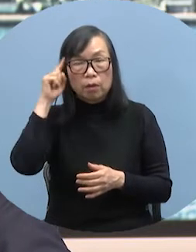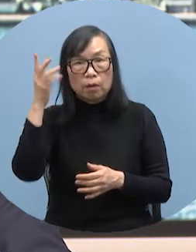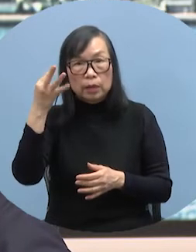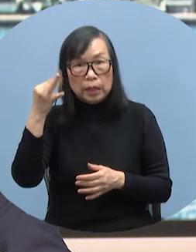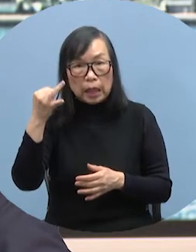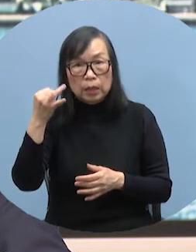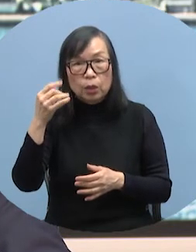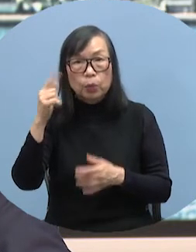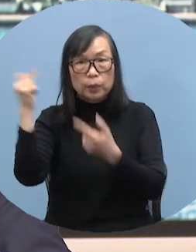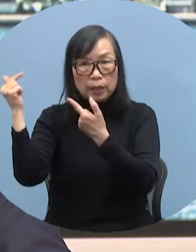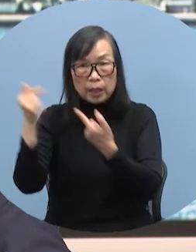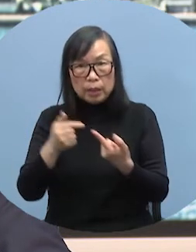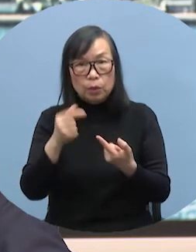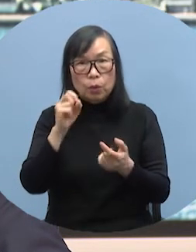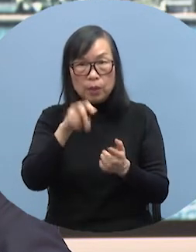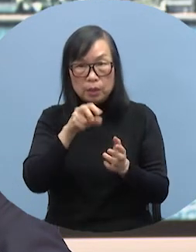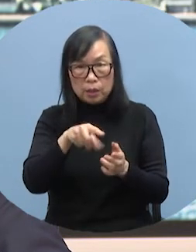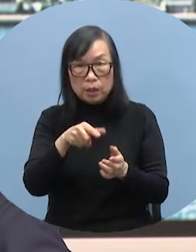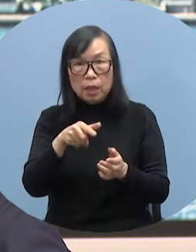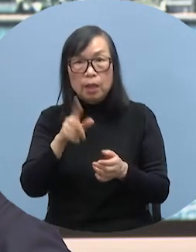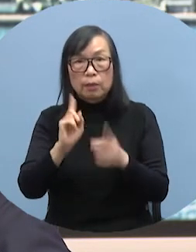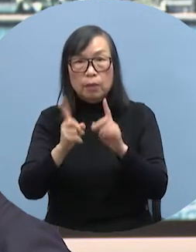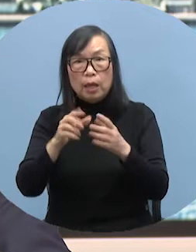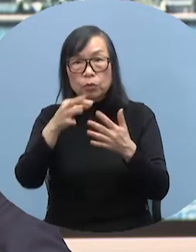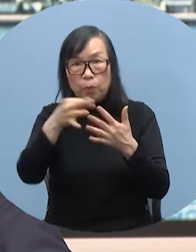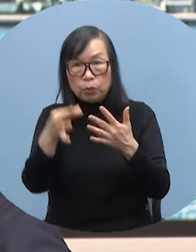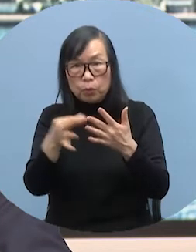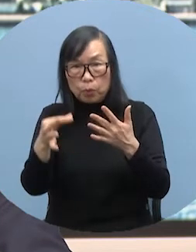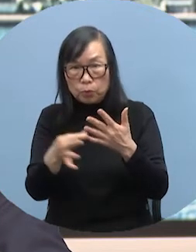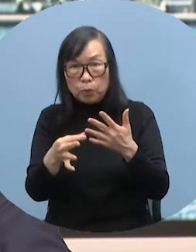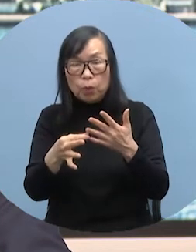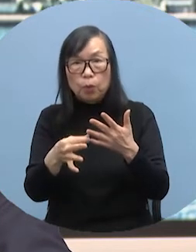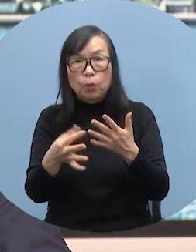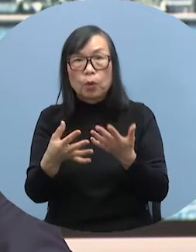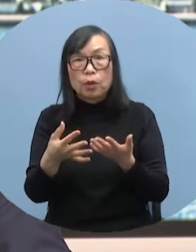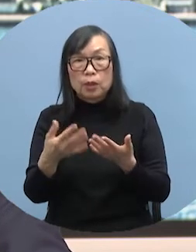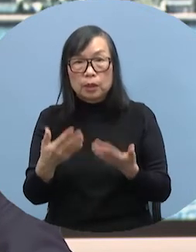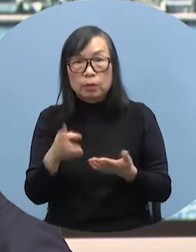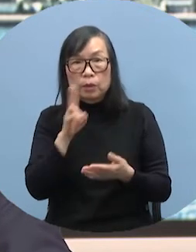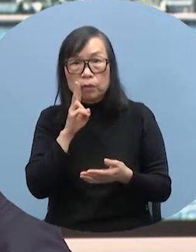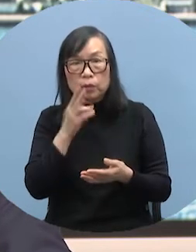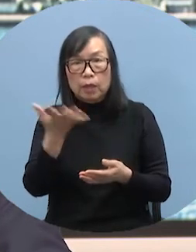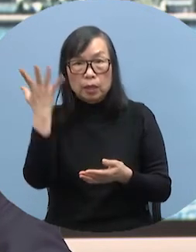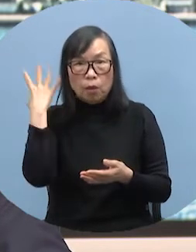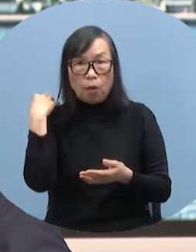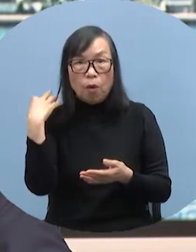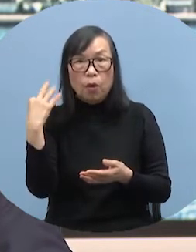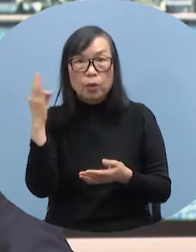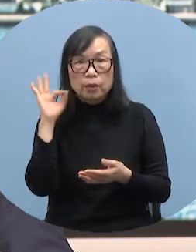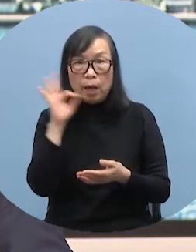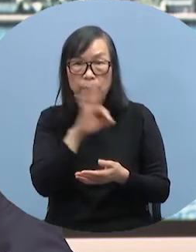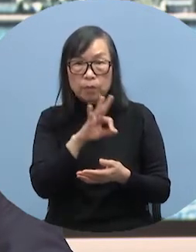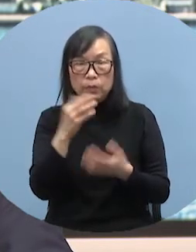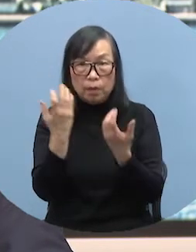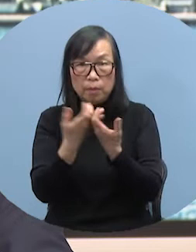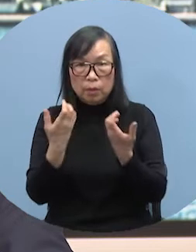啦，睇下會唔會繼續維持喺呢個水平，或者係會逐步係即係回落。咁似乎睇翻過去